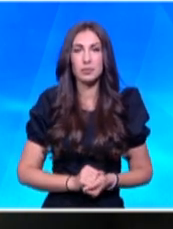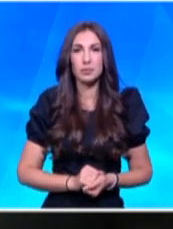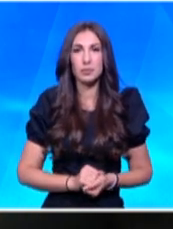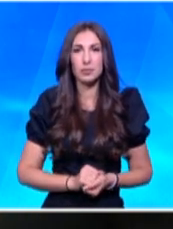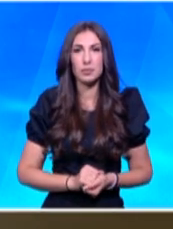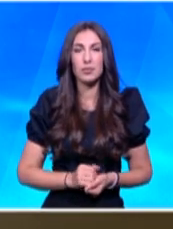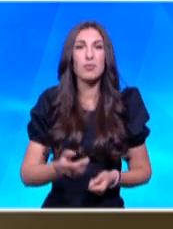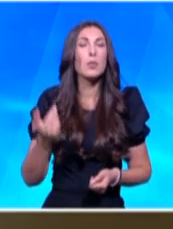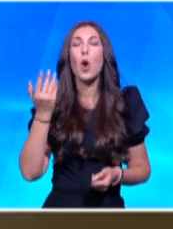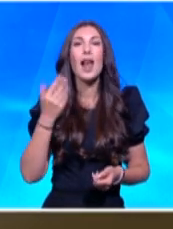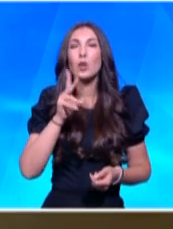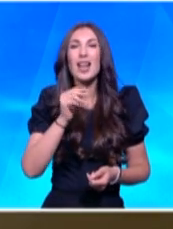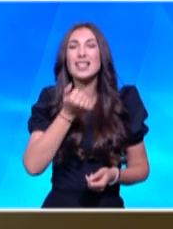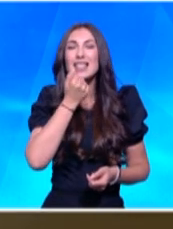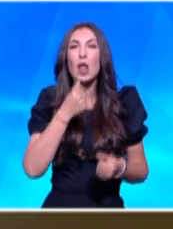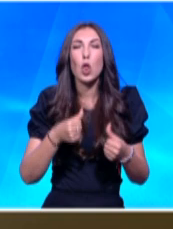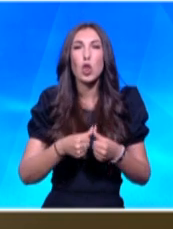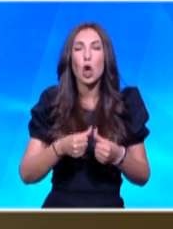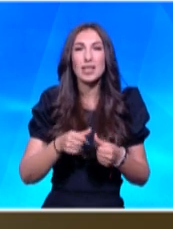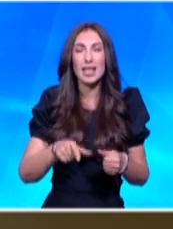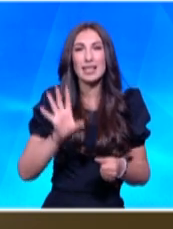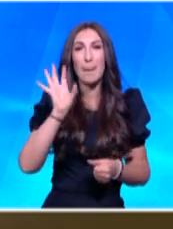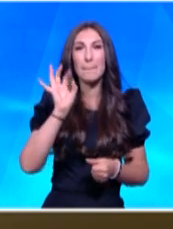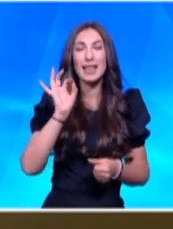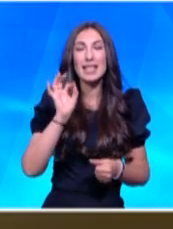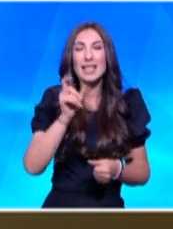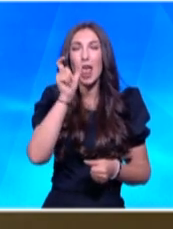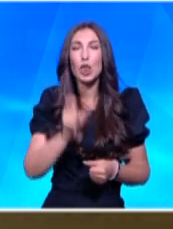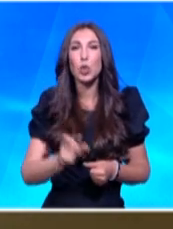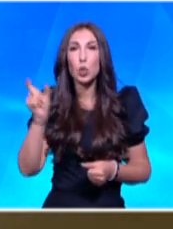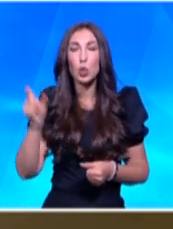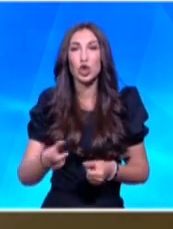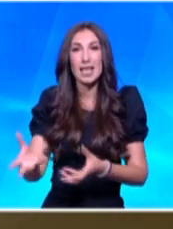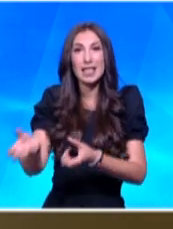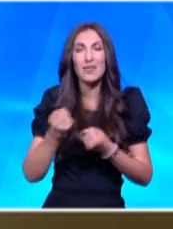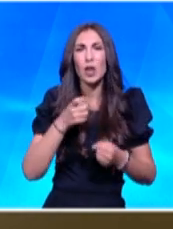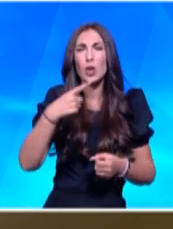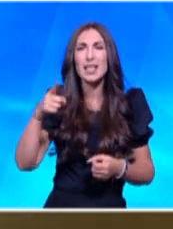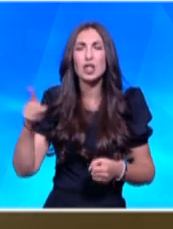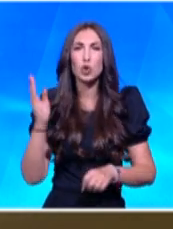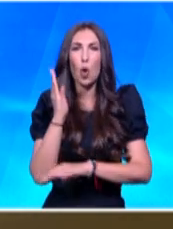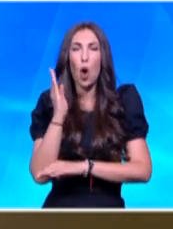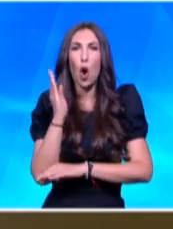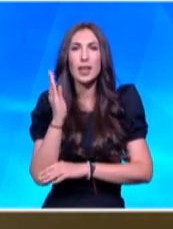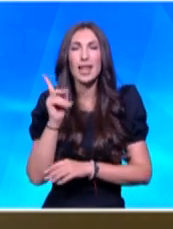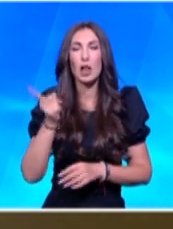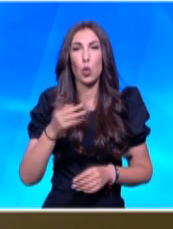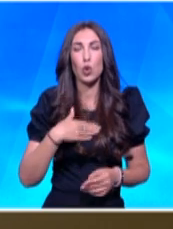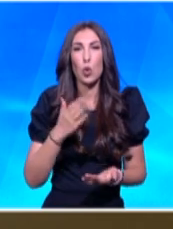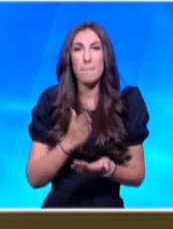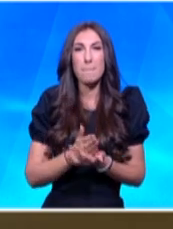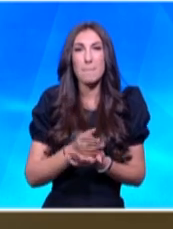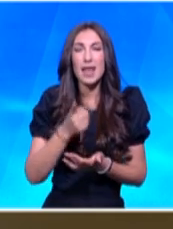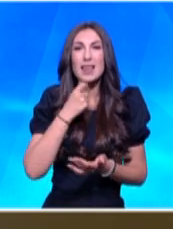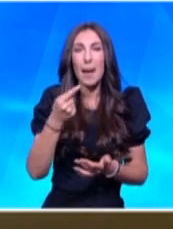в село Лозенец. Те ни казаха, че около 50 души са били изведени от различни хотели, които са били настанени